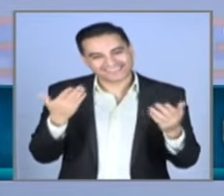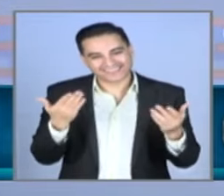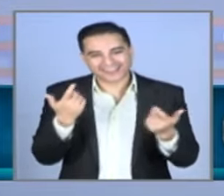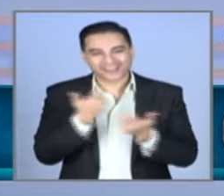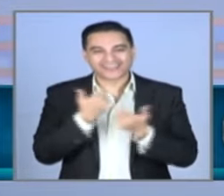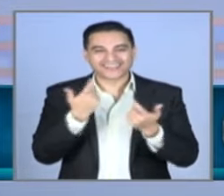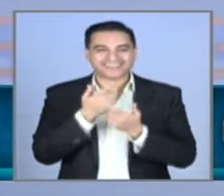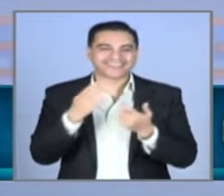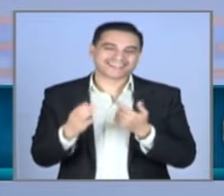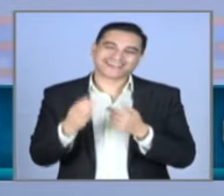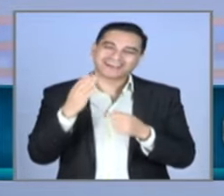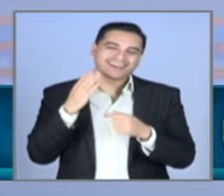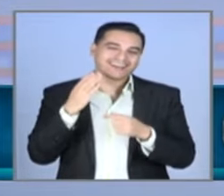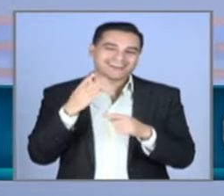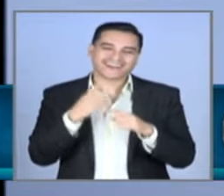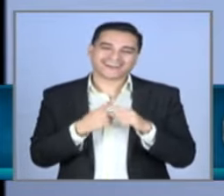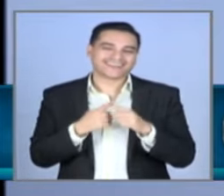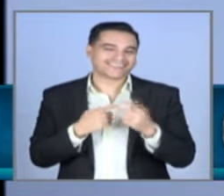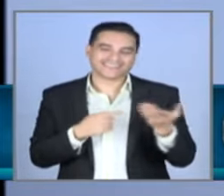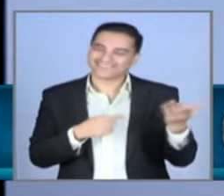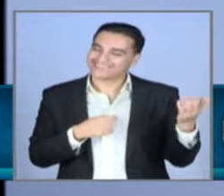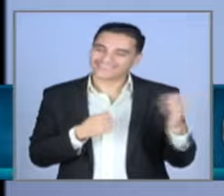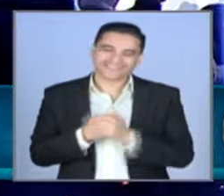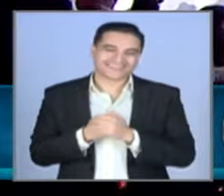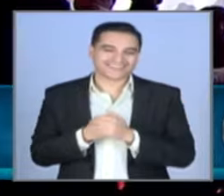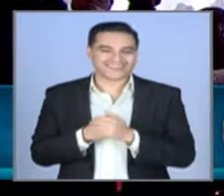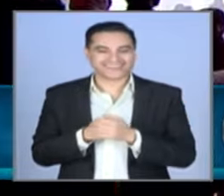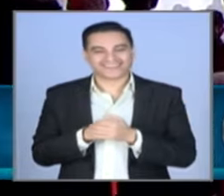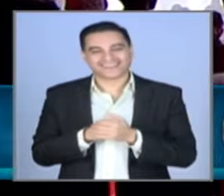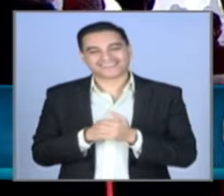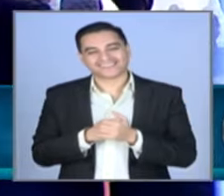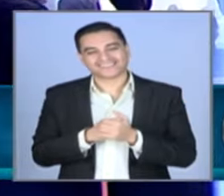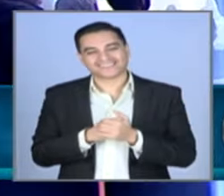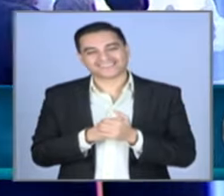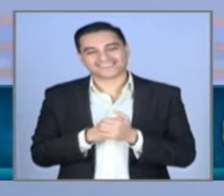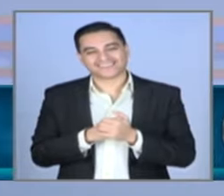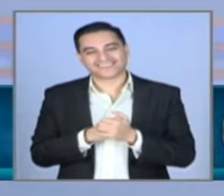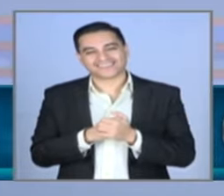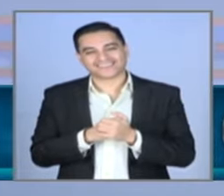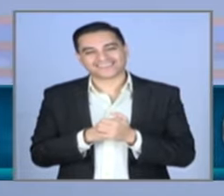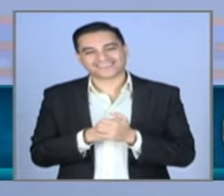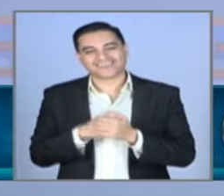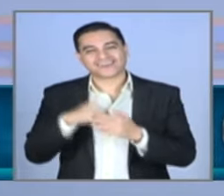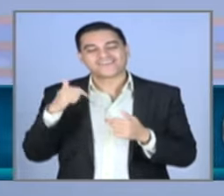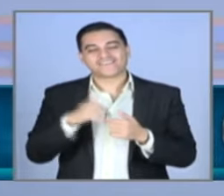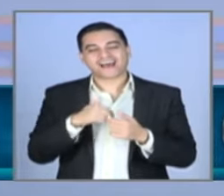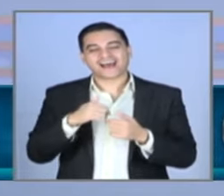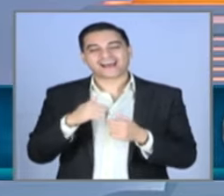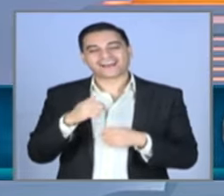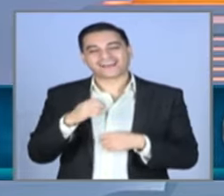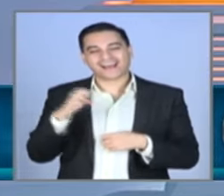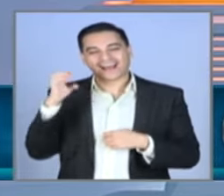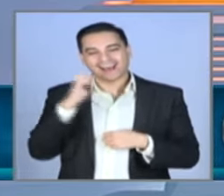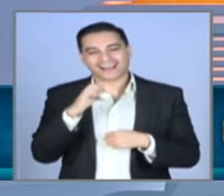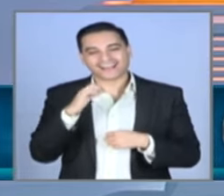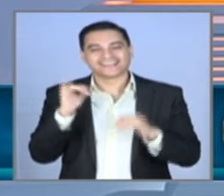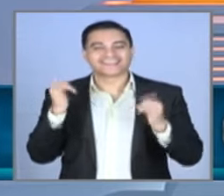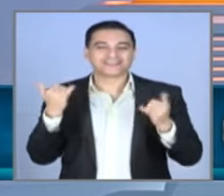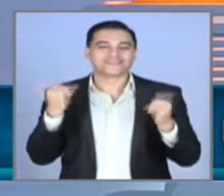مضحكة. أغنية مضحكة. مش إجابة مضحكة. فيها الأجانب إيه؟